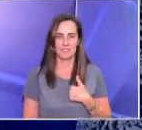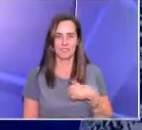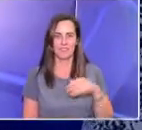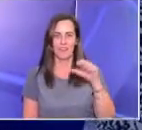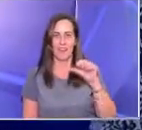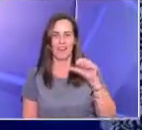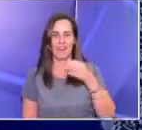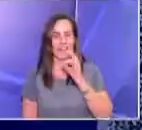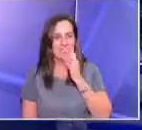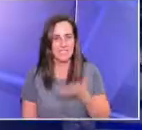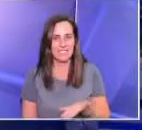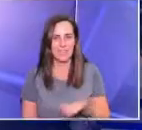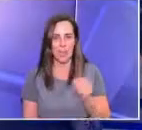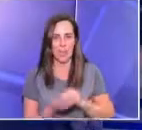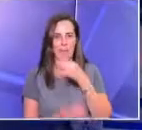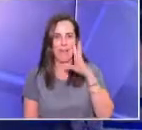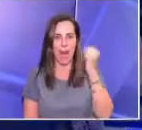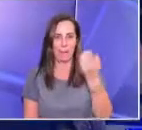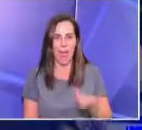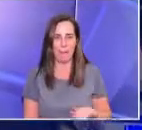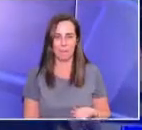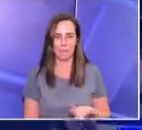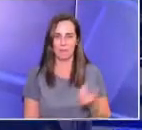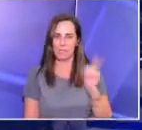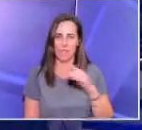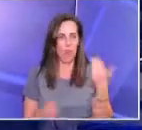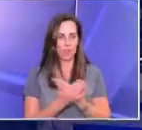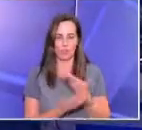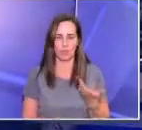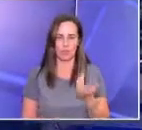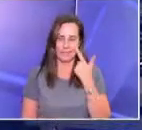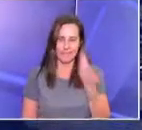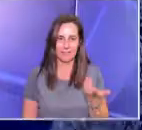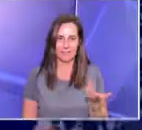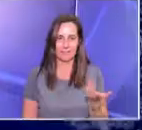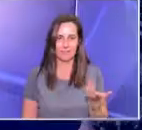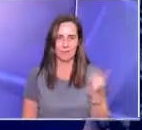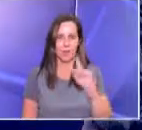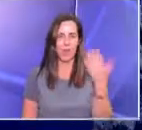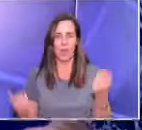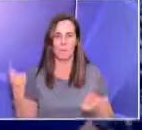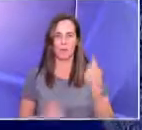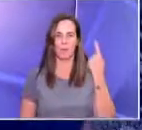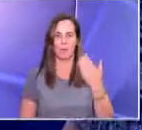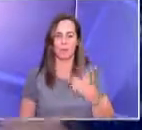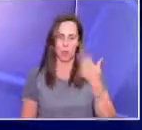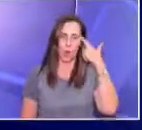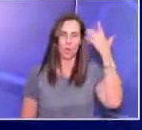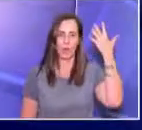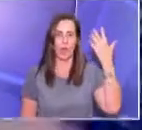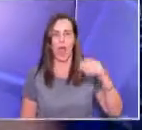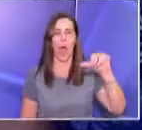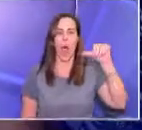אסף זמיר, בחור צעיר, עוד לא בן 40. לא, זה לא בשורה. תשמע, אם... לא היה פתאום מתחשב, אני יודע, זה